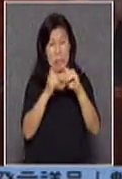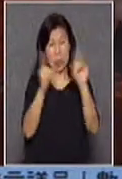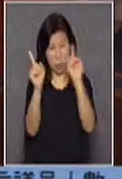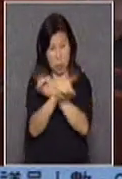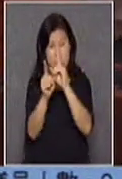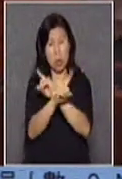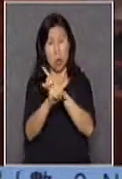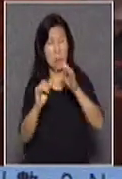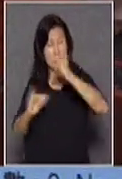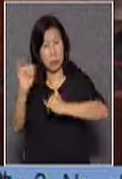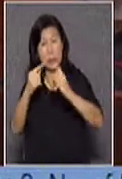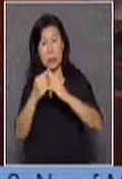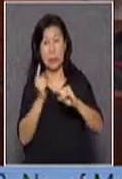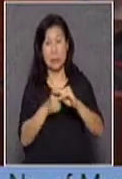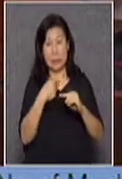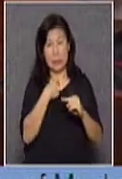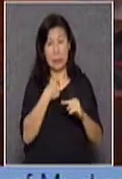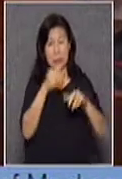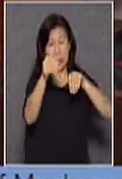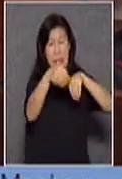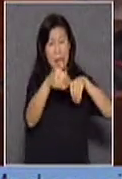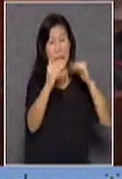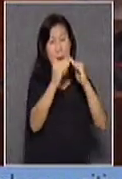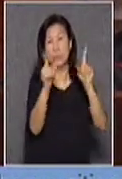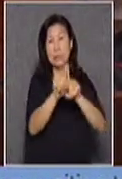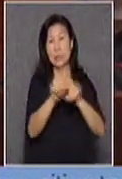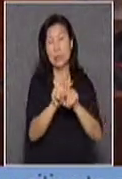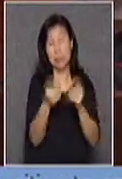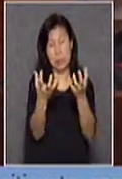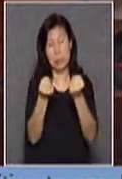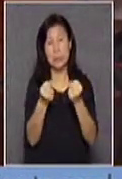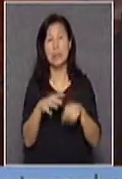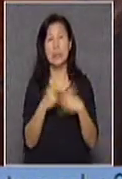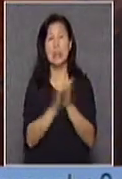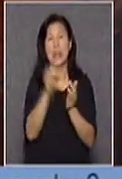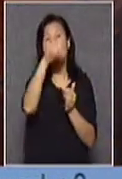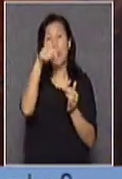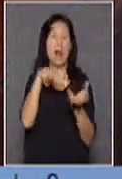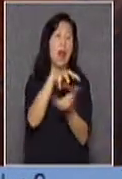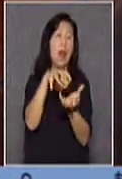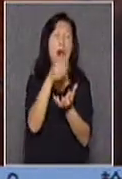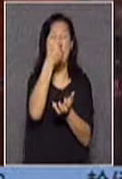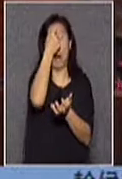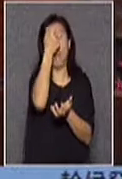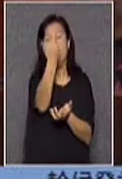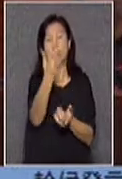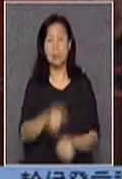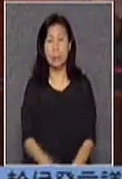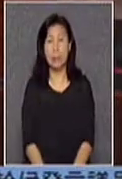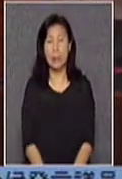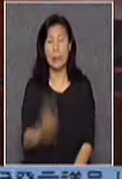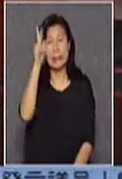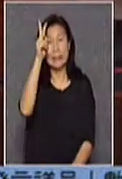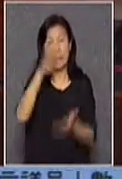嘅話咧，即係必須要鄉議局嘅接受。但係而家呢個問題咧就複雜化到無倫嘅，個複雜化嘅理由就係政治嘅問